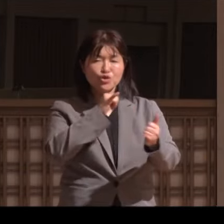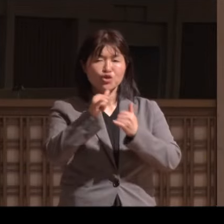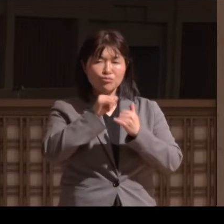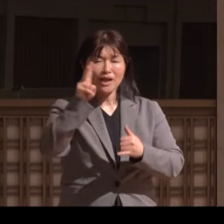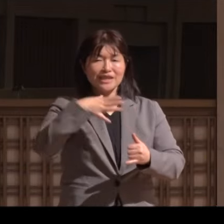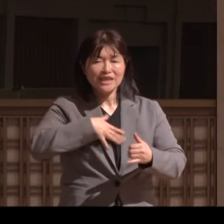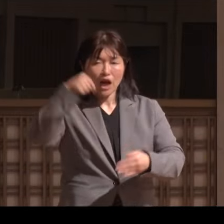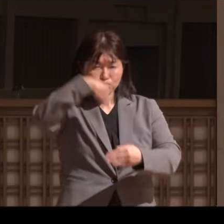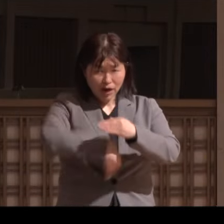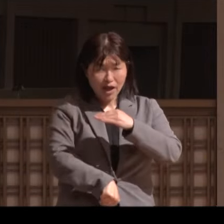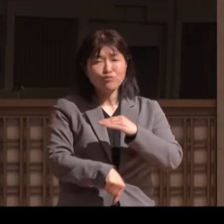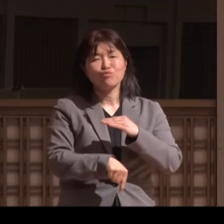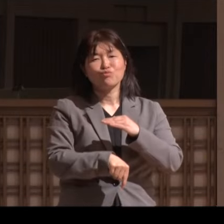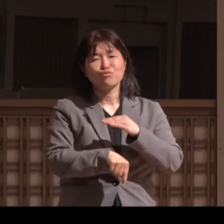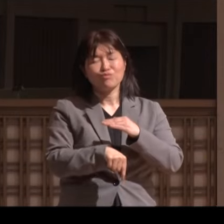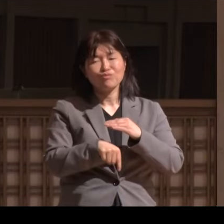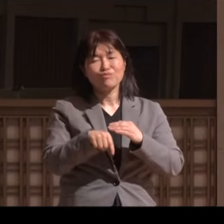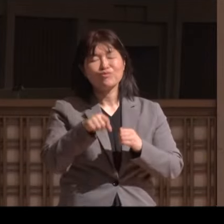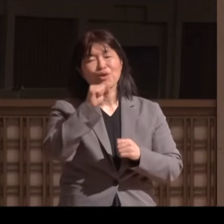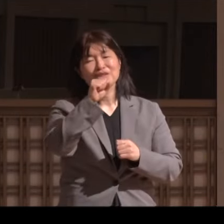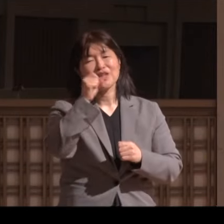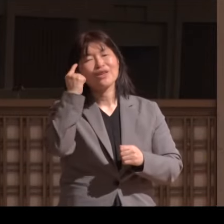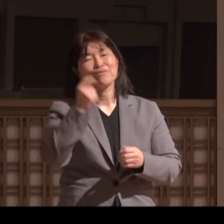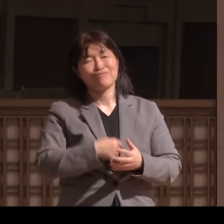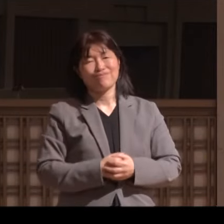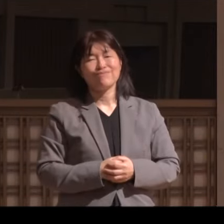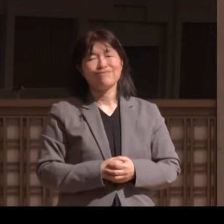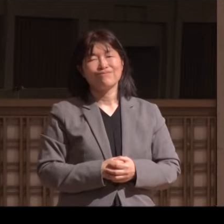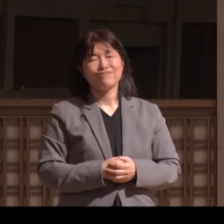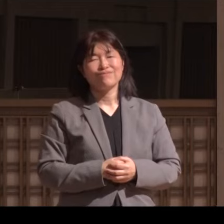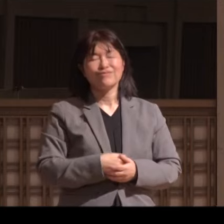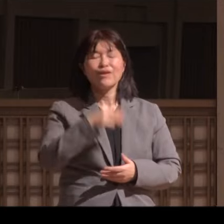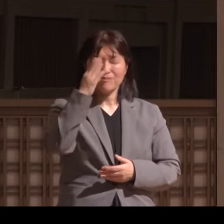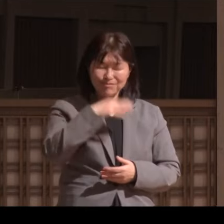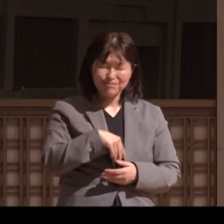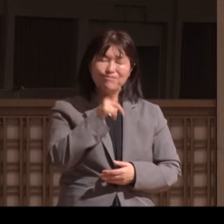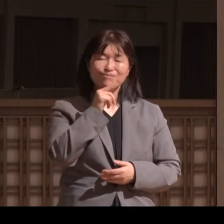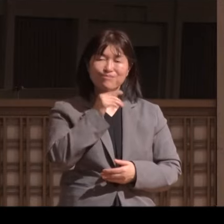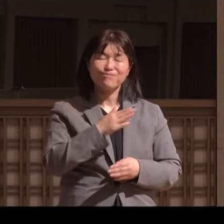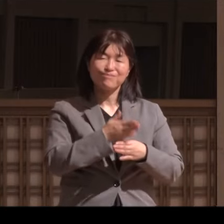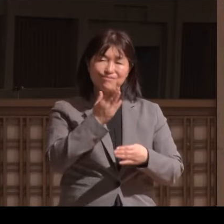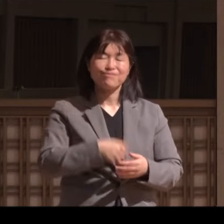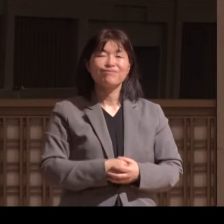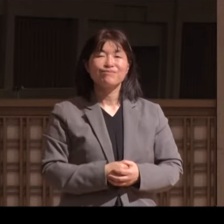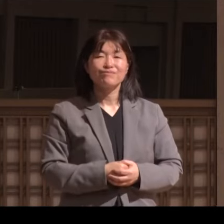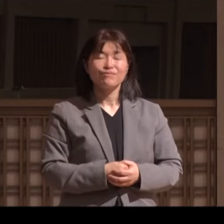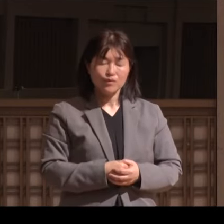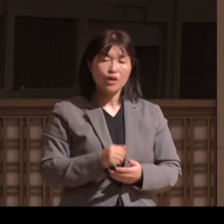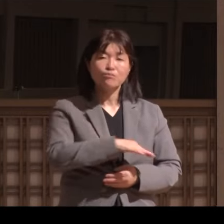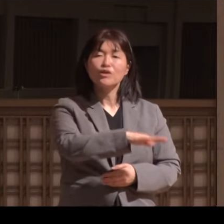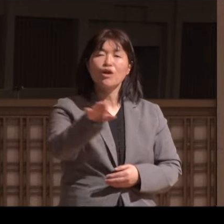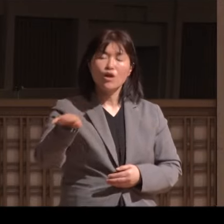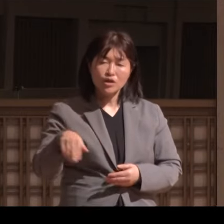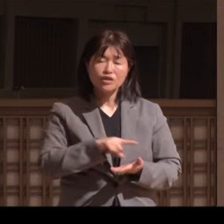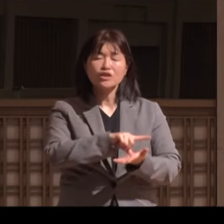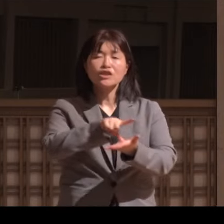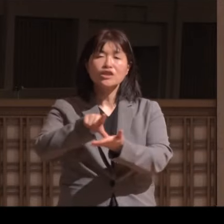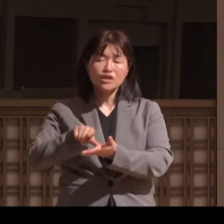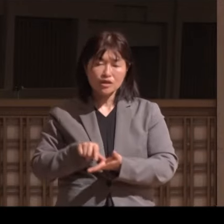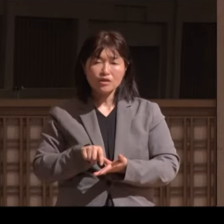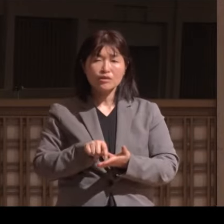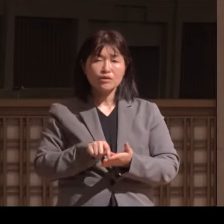るっていうことっていうのもすごくいいかなと感じていますはいありがとうございます是非ねあの皆さんの地域に多分